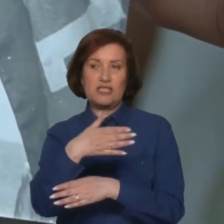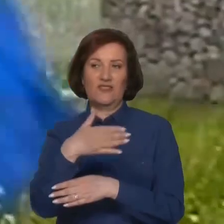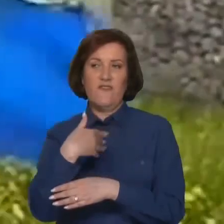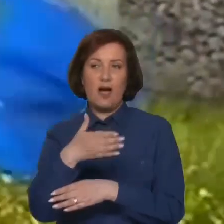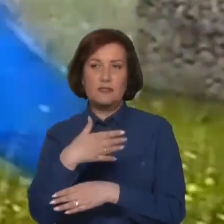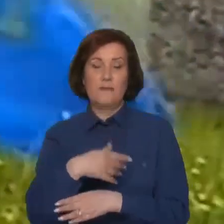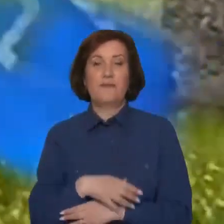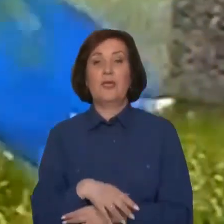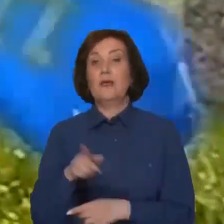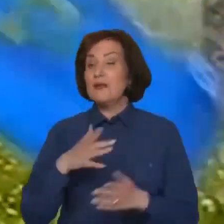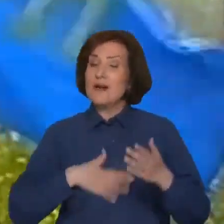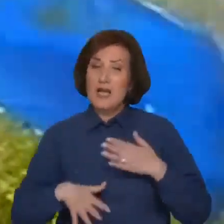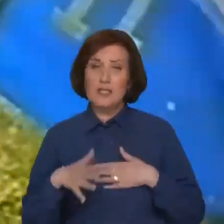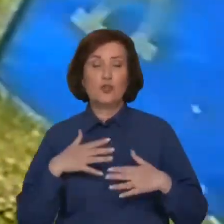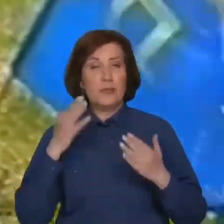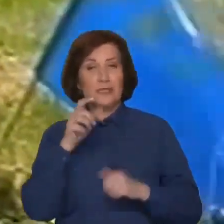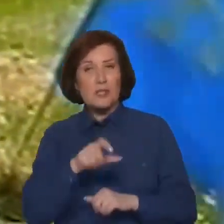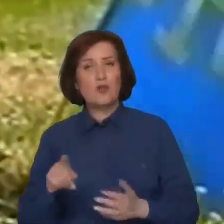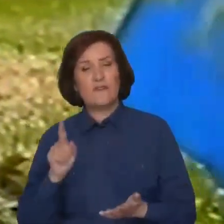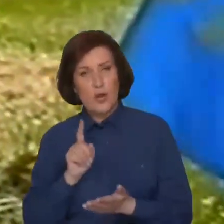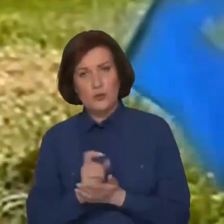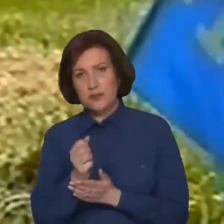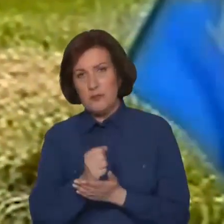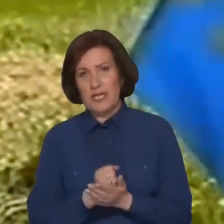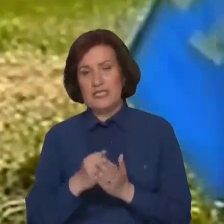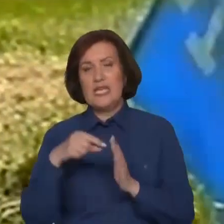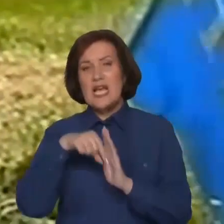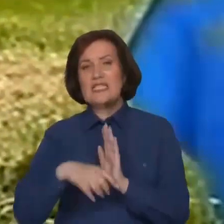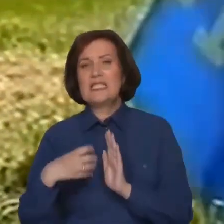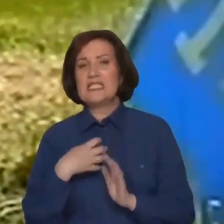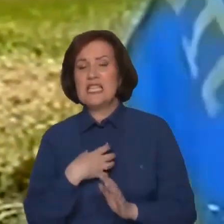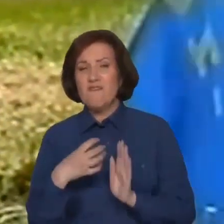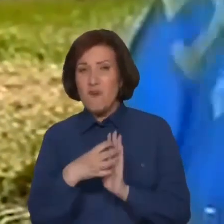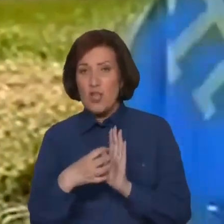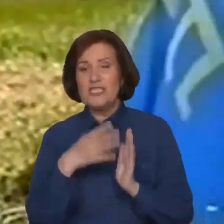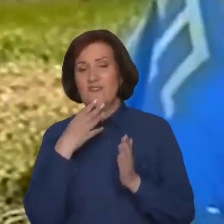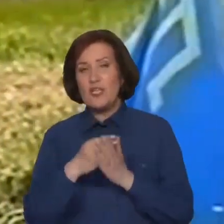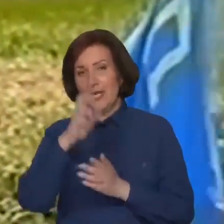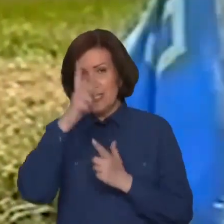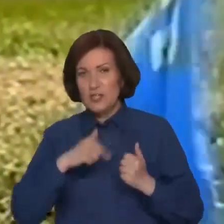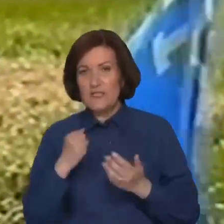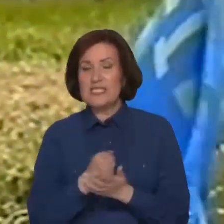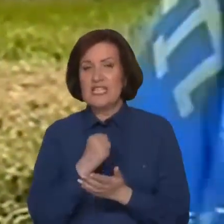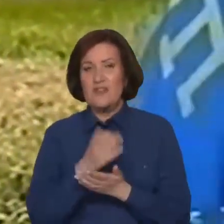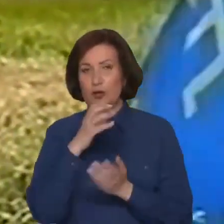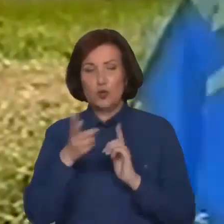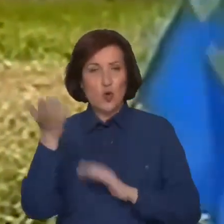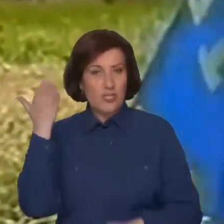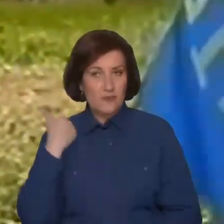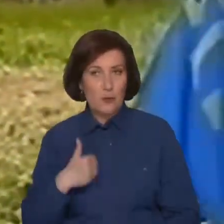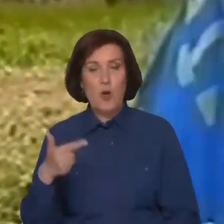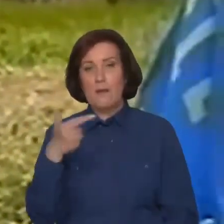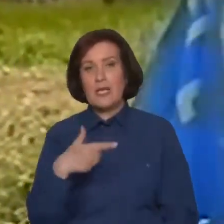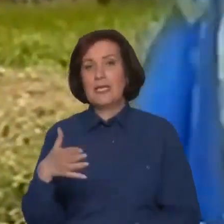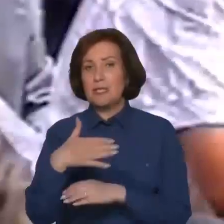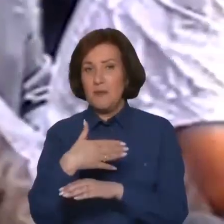развивается. Наріман радіє, що кримським татарам вдалося зберегти символи своєї державності, які затвердили понад 100 років тому –